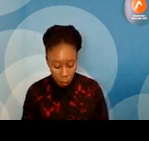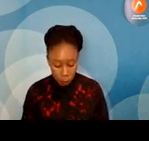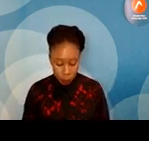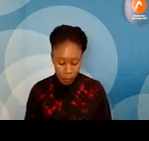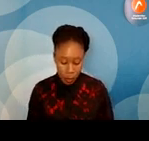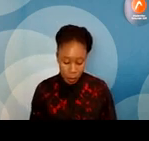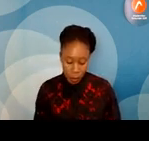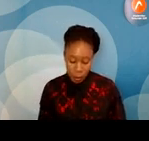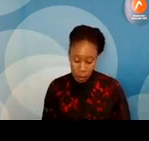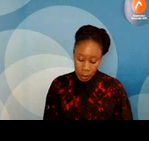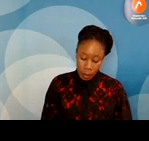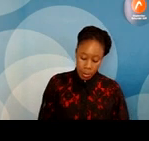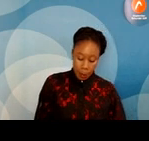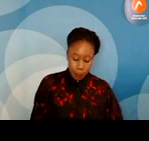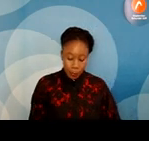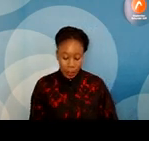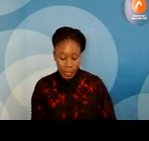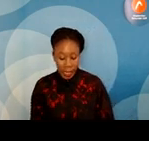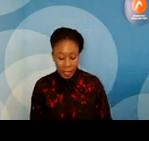stannar kvar.